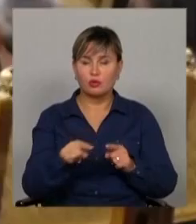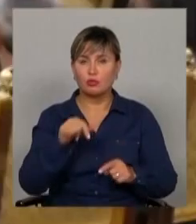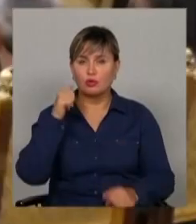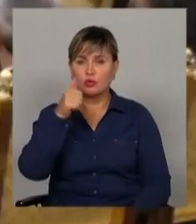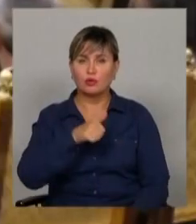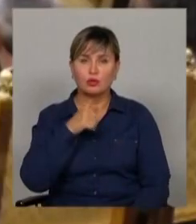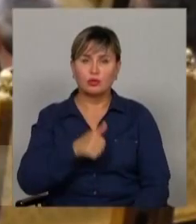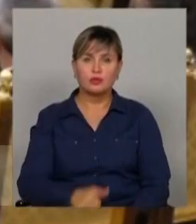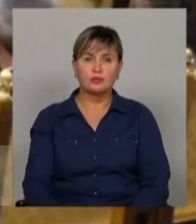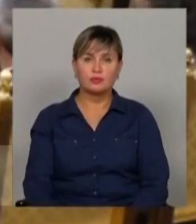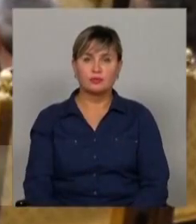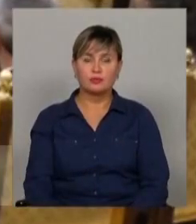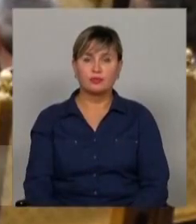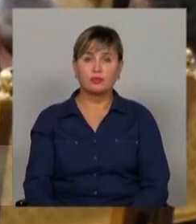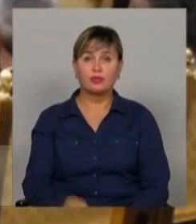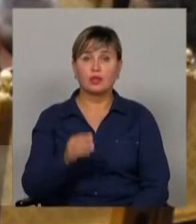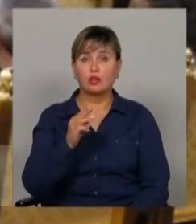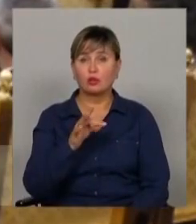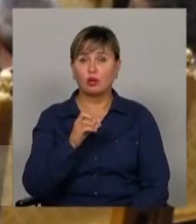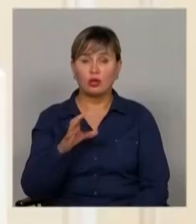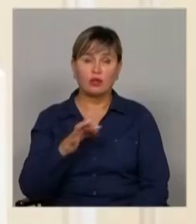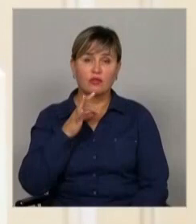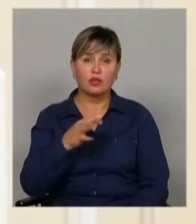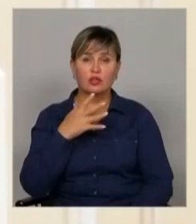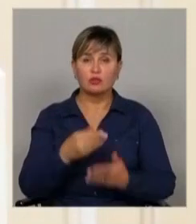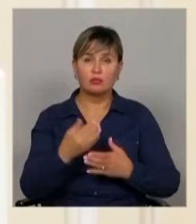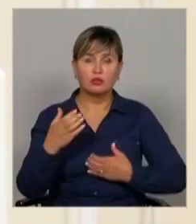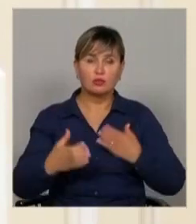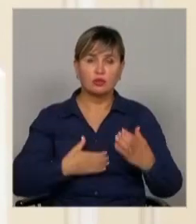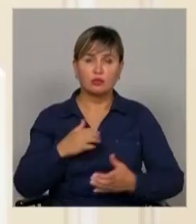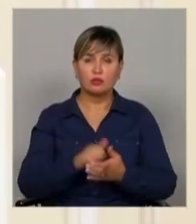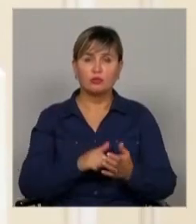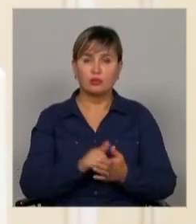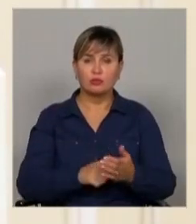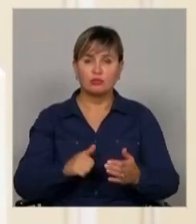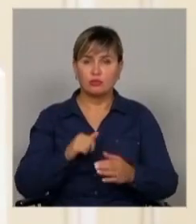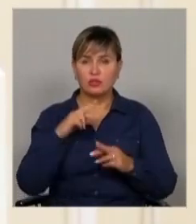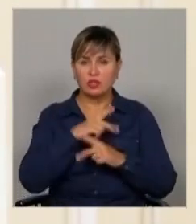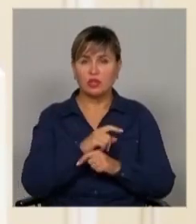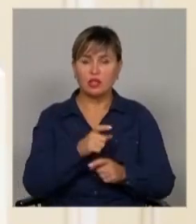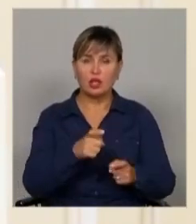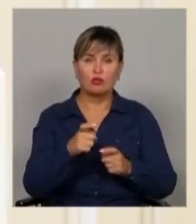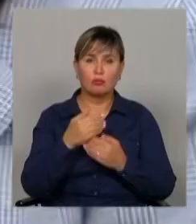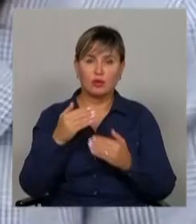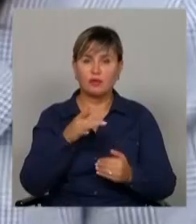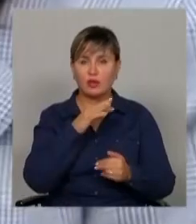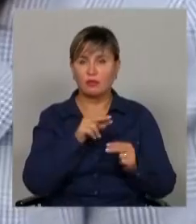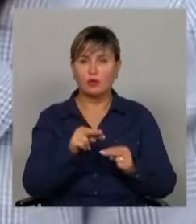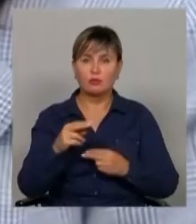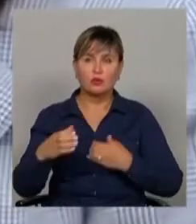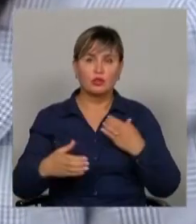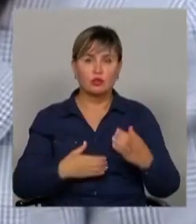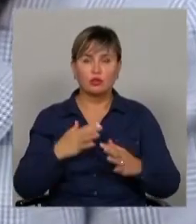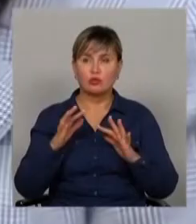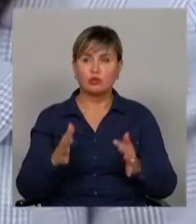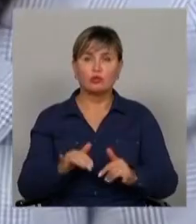года. Касым-Жомарт Токаев выразил свою обеспокоенность по поводу ядерного оружия. В последнее время наблюдается тревожная